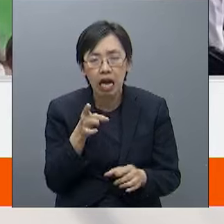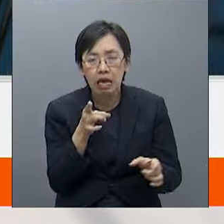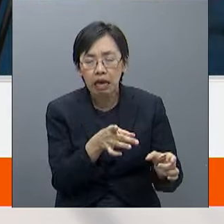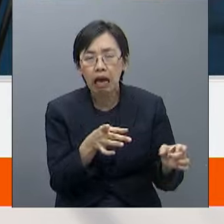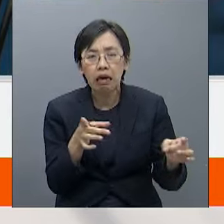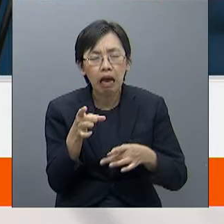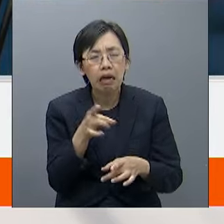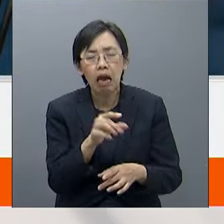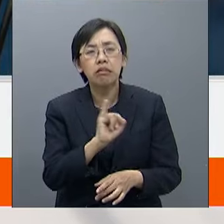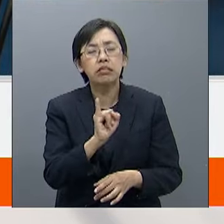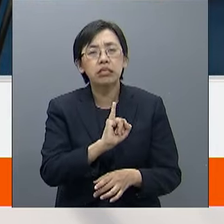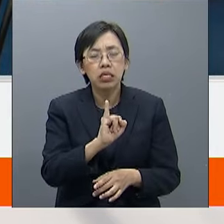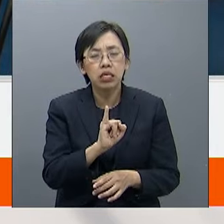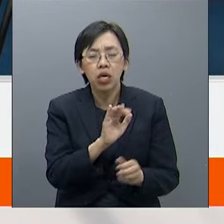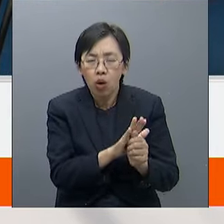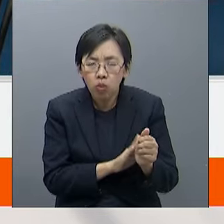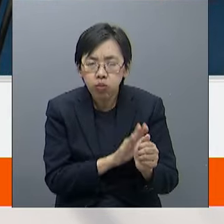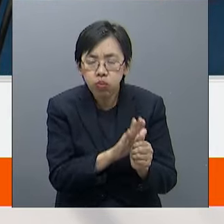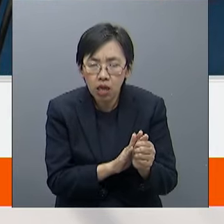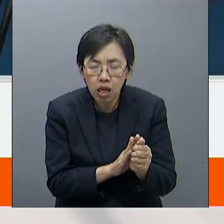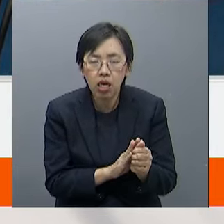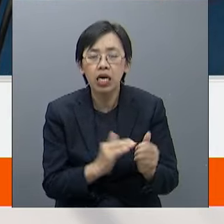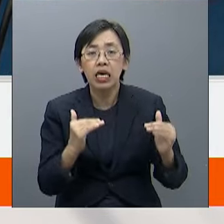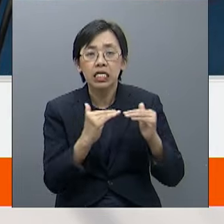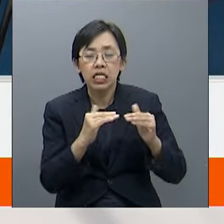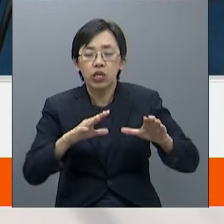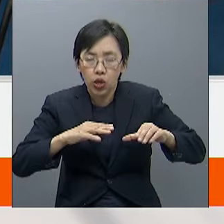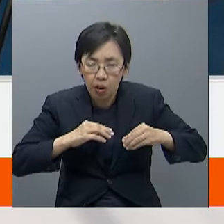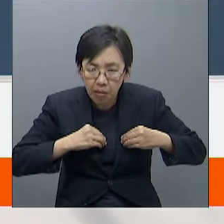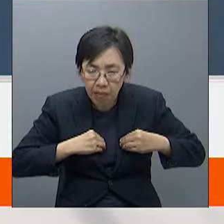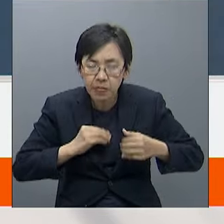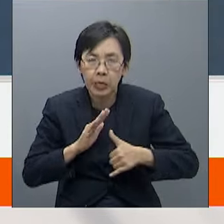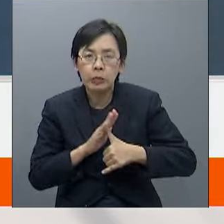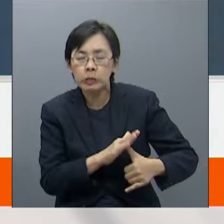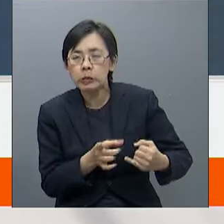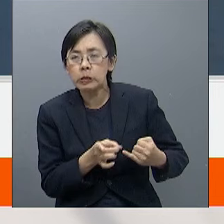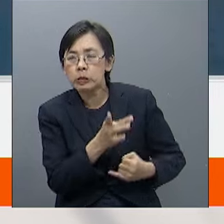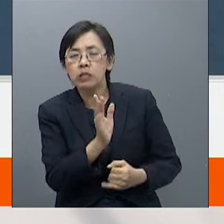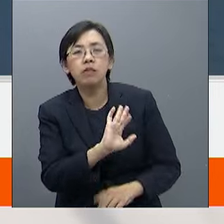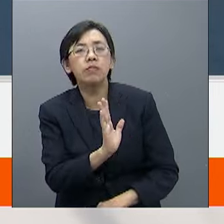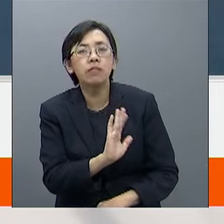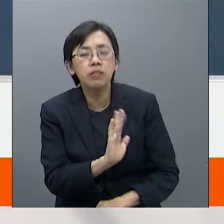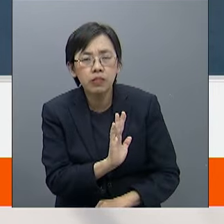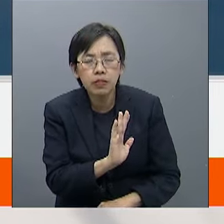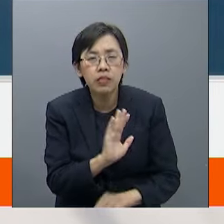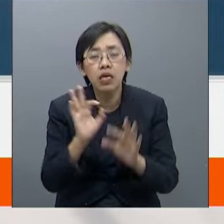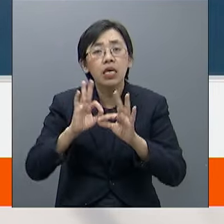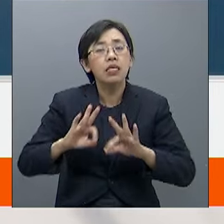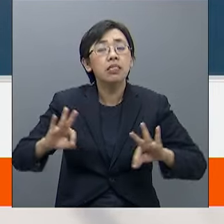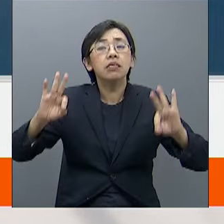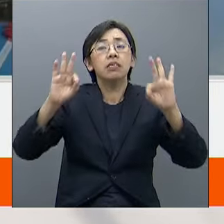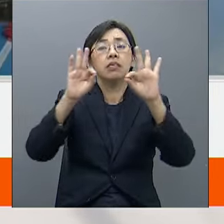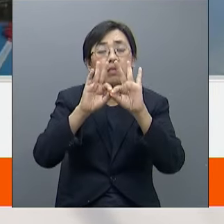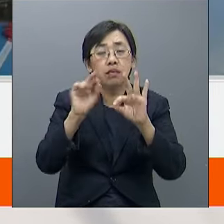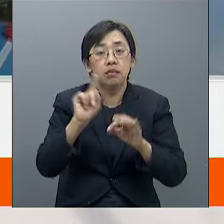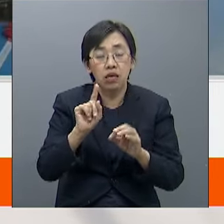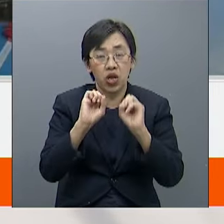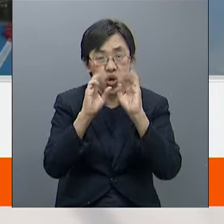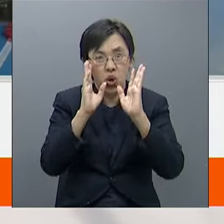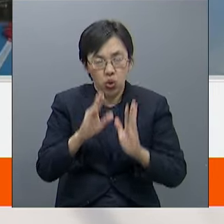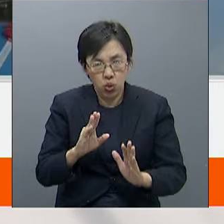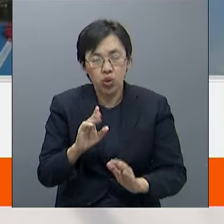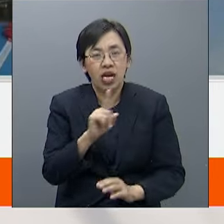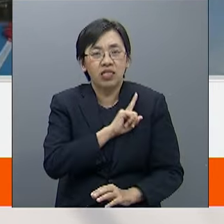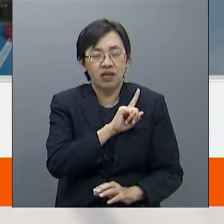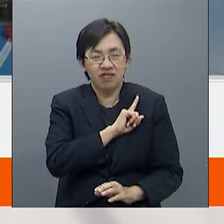เห็นหัวใจคนอื่นการเคารพสิทธิคนอื่นการไม่ละเมิดสิทธิคนอื่นและที่สำคัญจริงๆเลยก็คือค ครูต้องทำมันให้เห็น